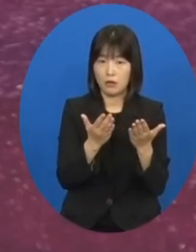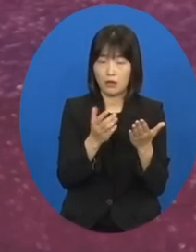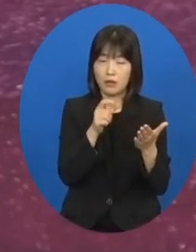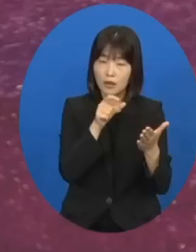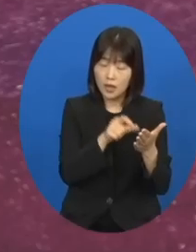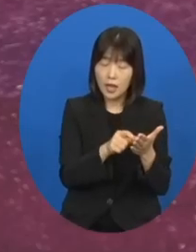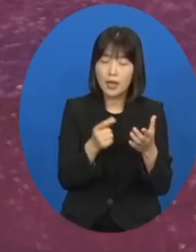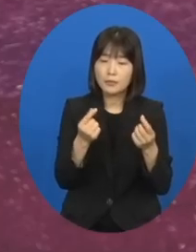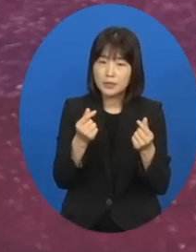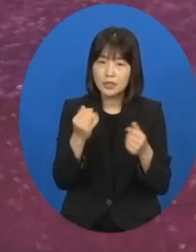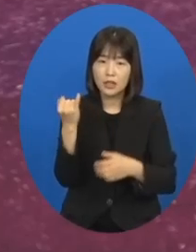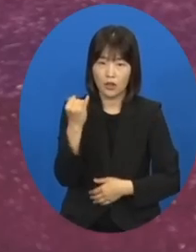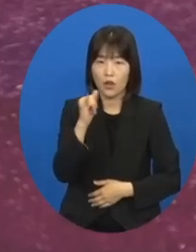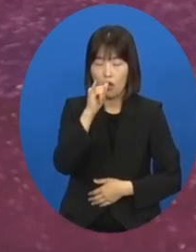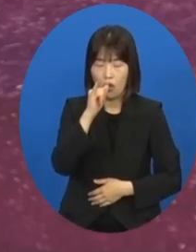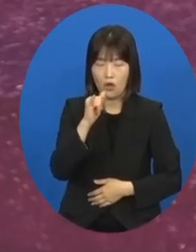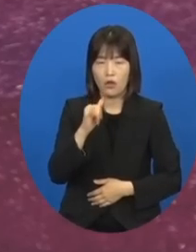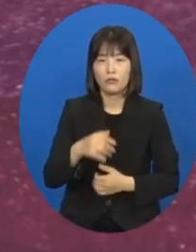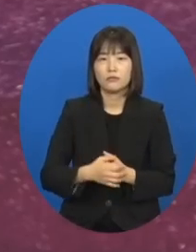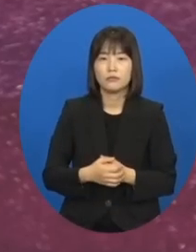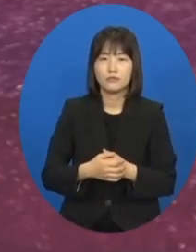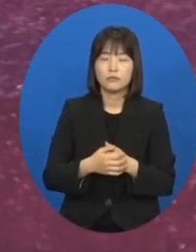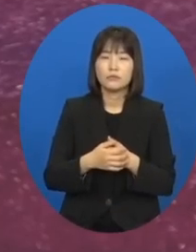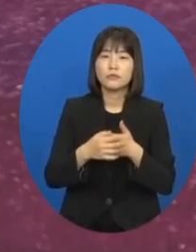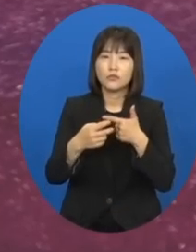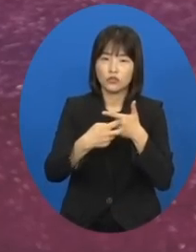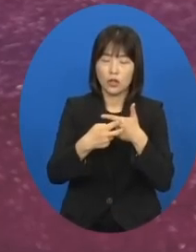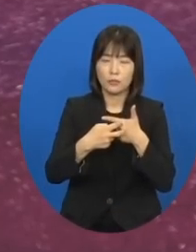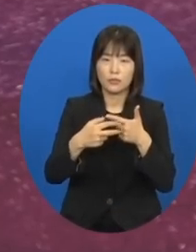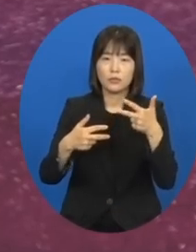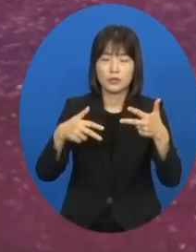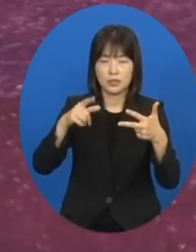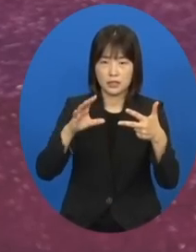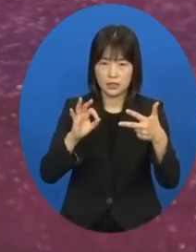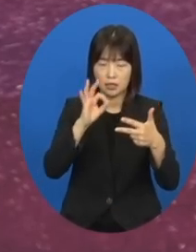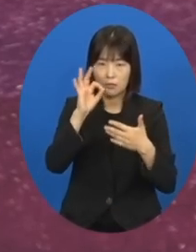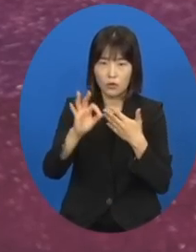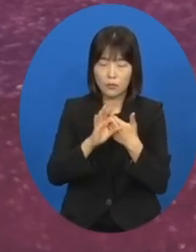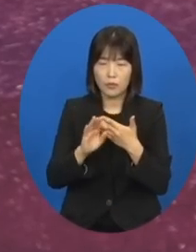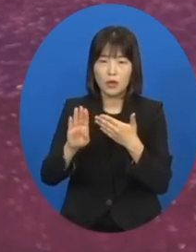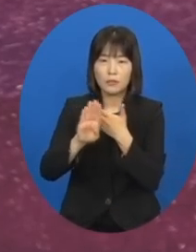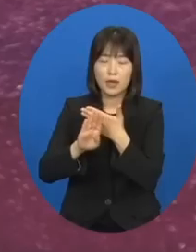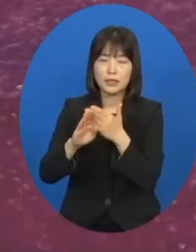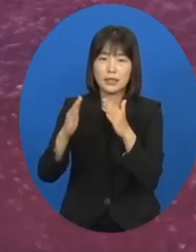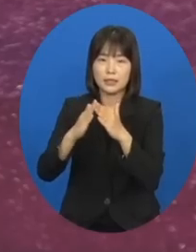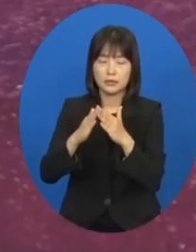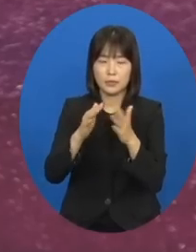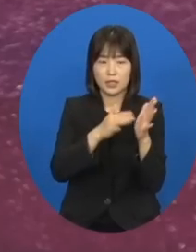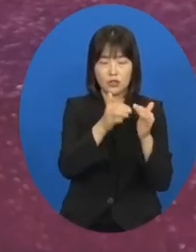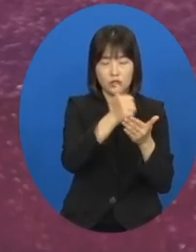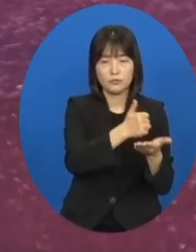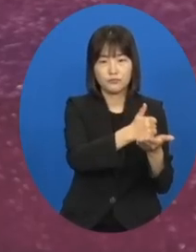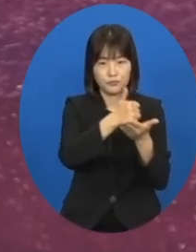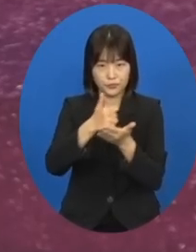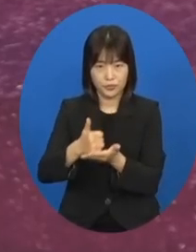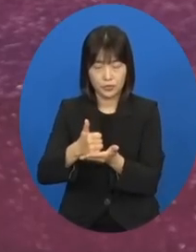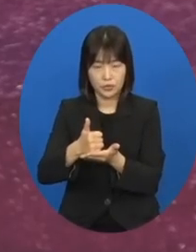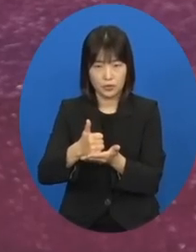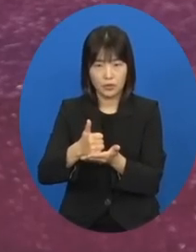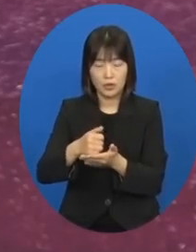누가복음 7장에 보면요 예수님이 한 바리새인의 집에 초청을 받으셨어요 그 식사를 하는데 한